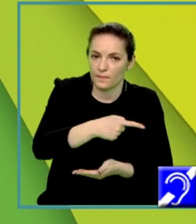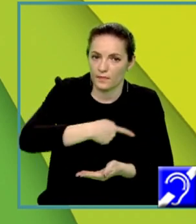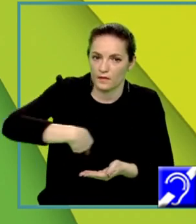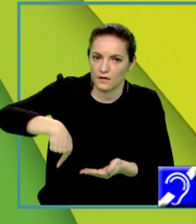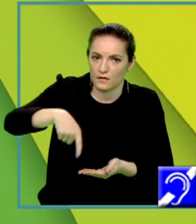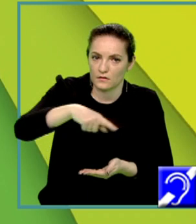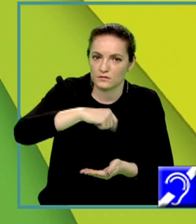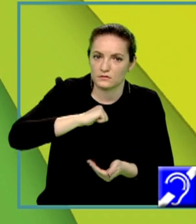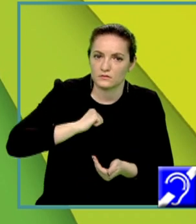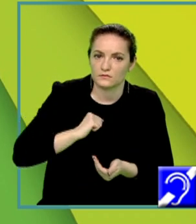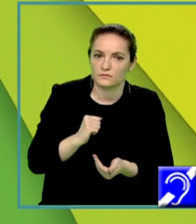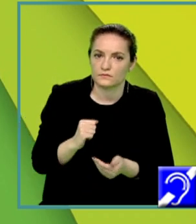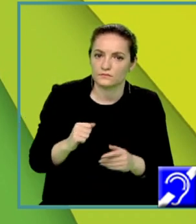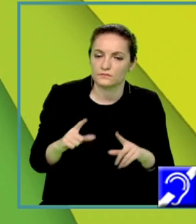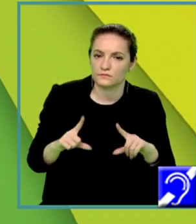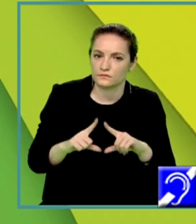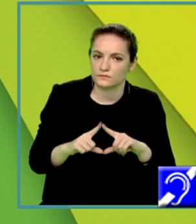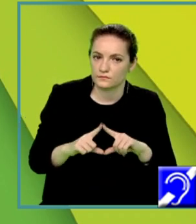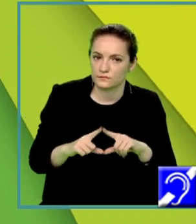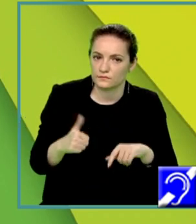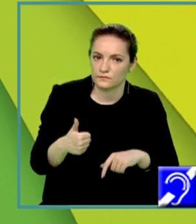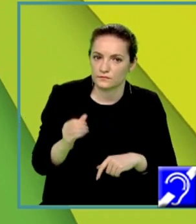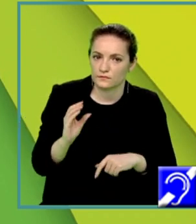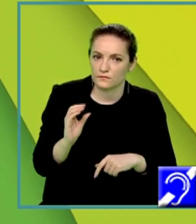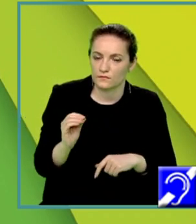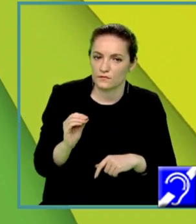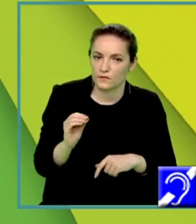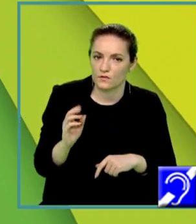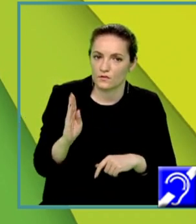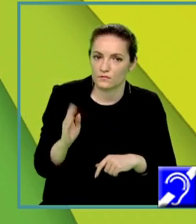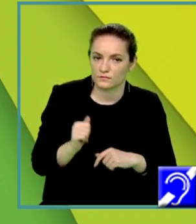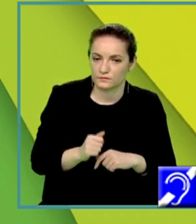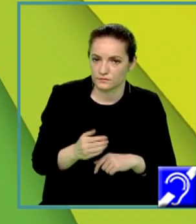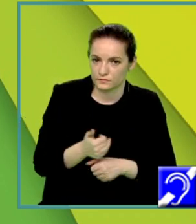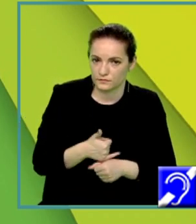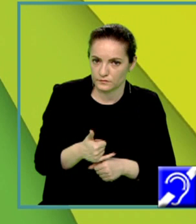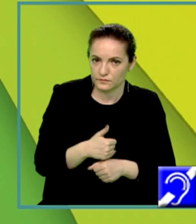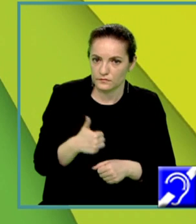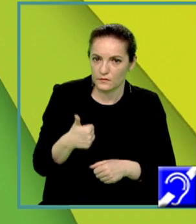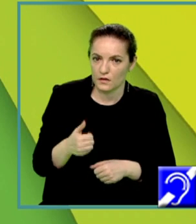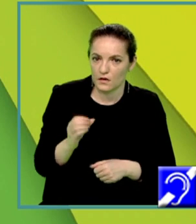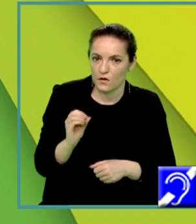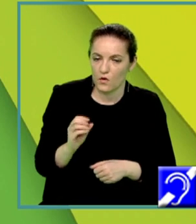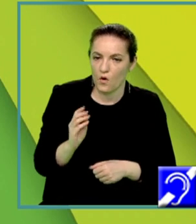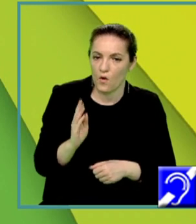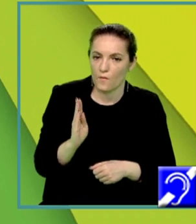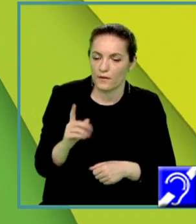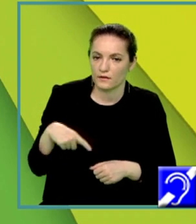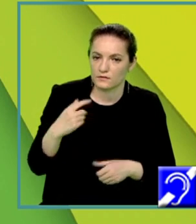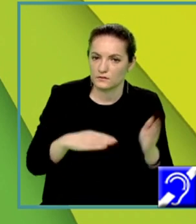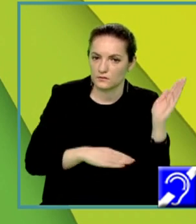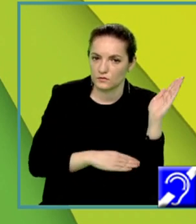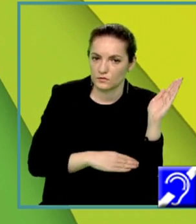cercului circumscris triunghiului AOB. Observăm că triunghiul AOB este triunghi dreptunghic în